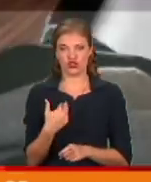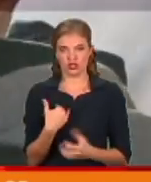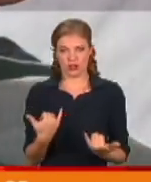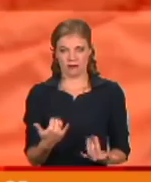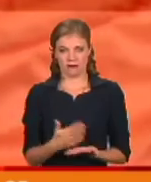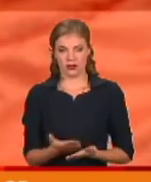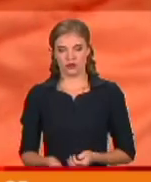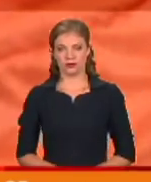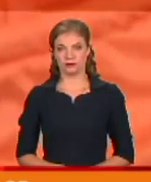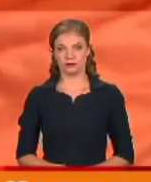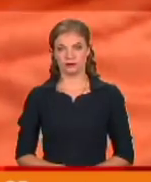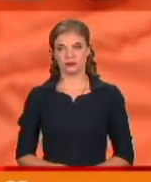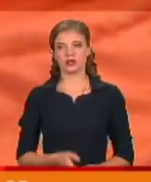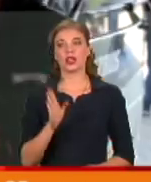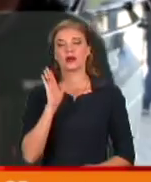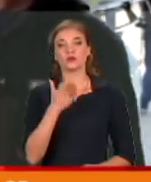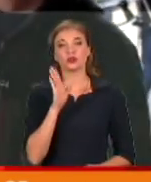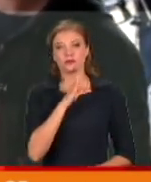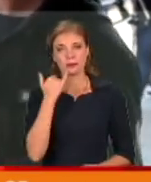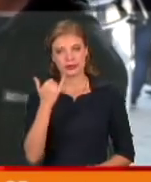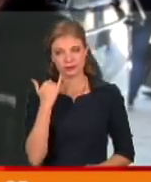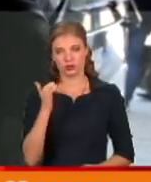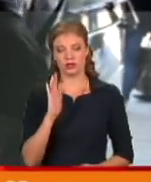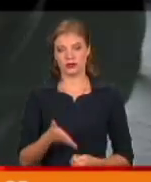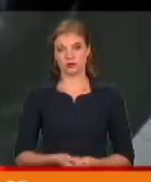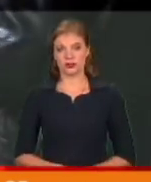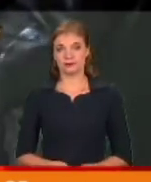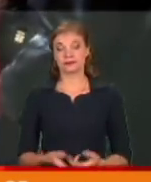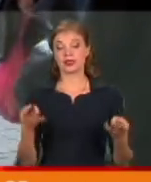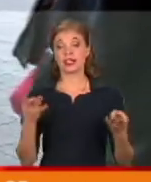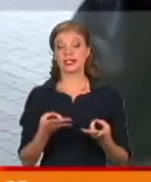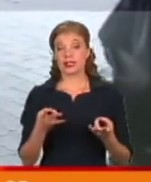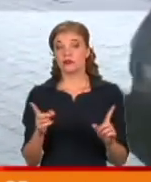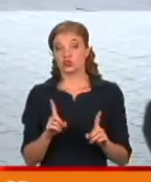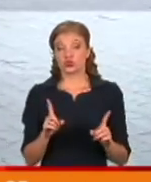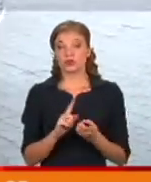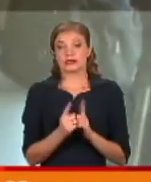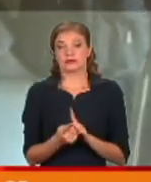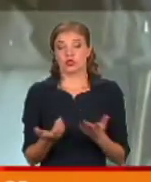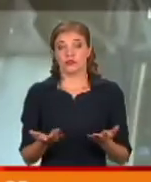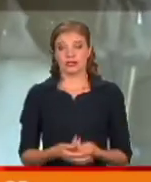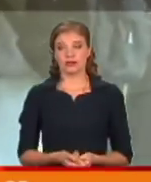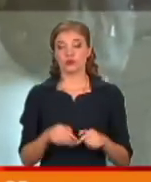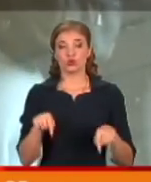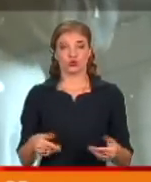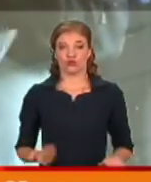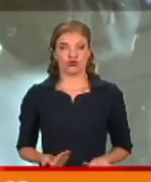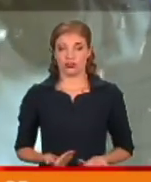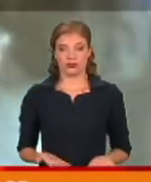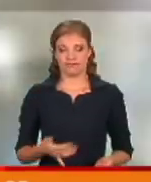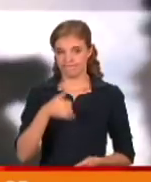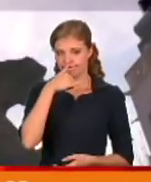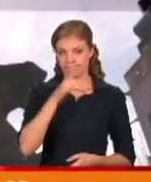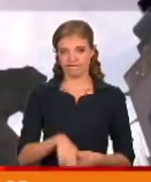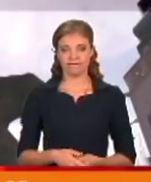маю. А мама буде дзвонити тобі. Мій хороший. Треба щось змінювати. Тут життя просто не може